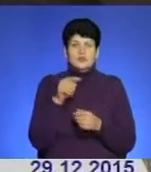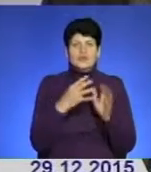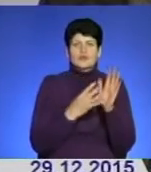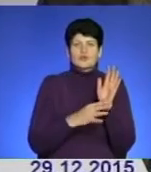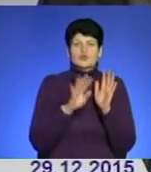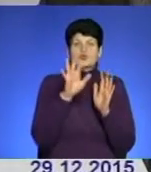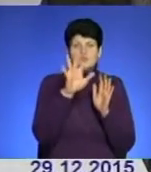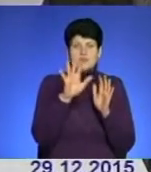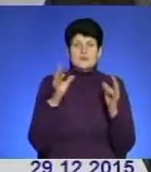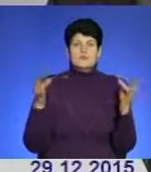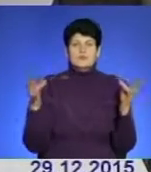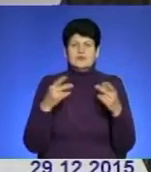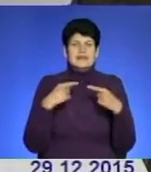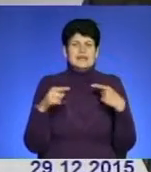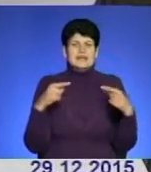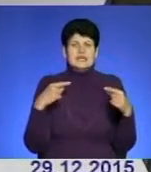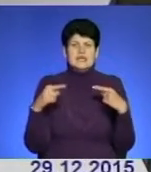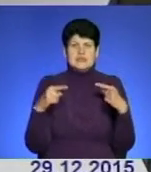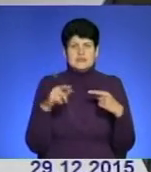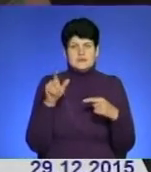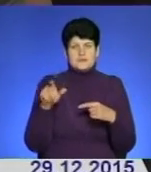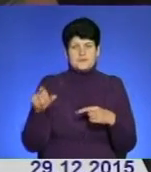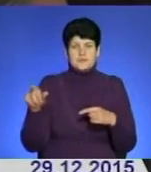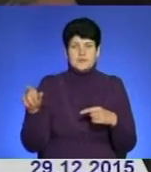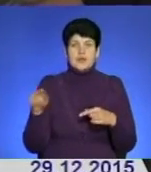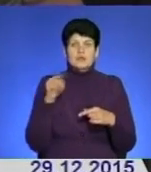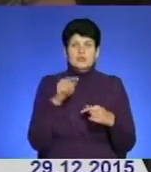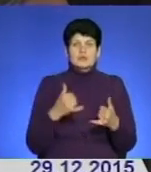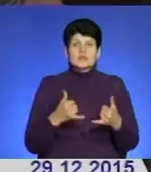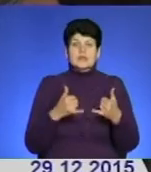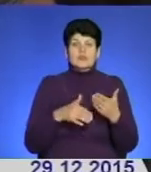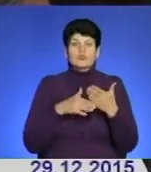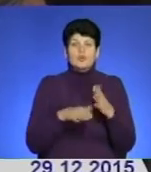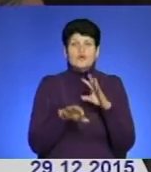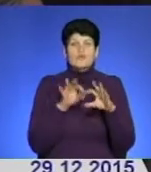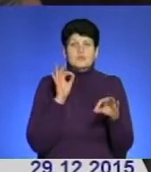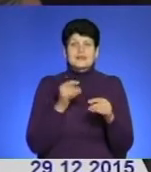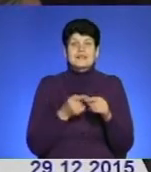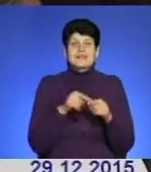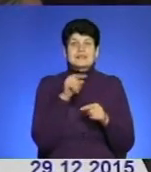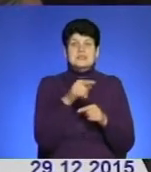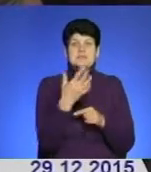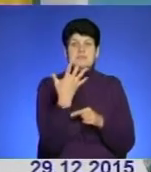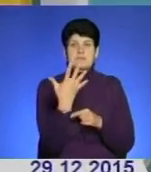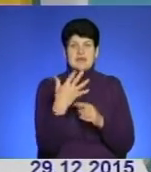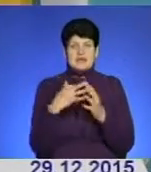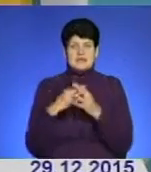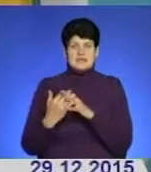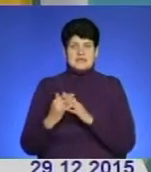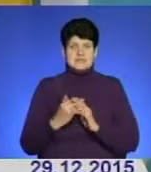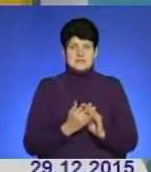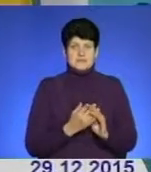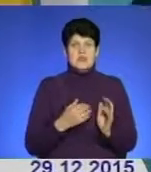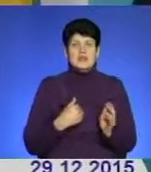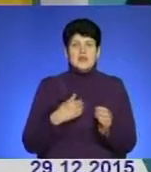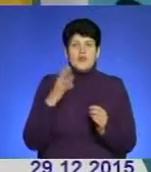95 потребуючих різних верств населення, а тому для допомоги обрали саме ці 5 сіл. Я вважаю,